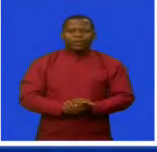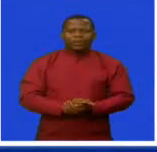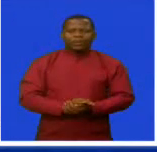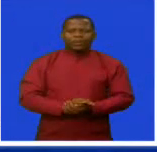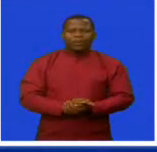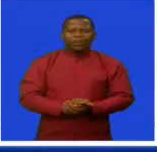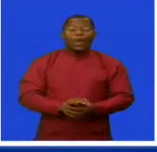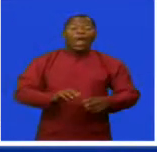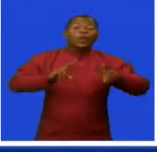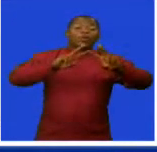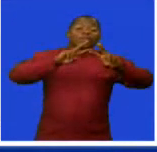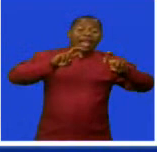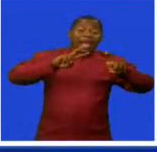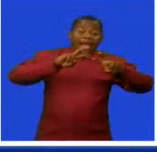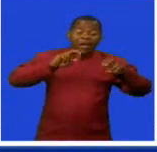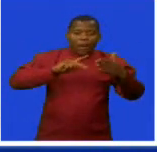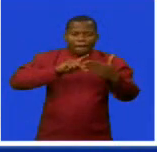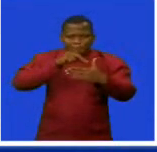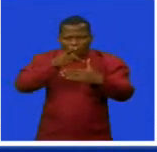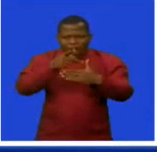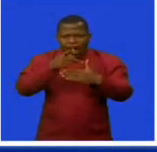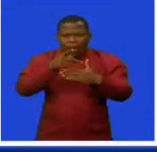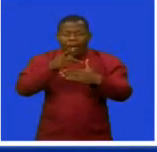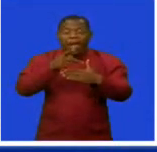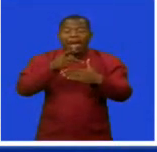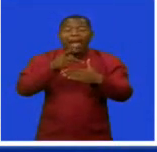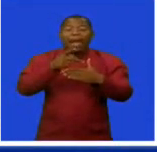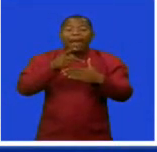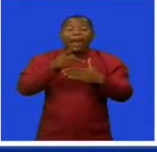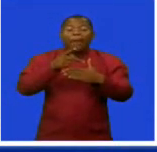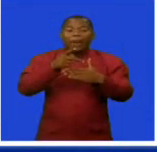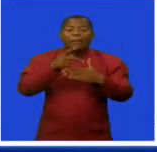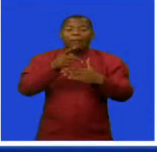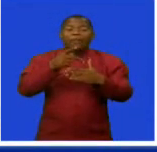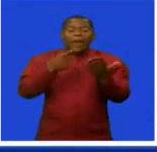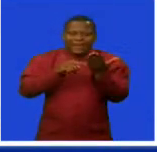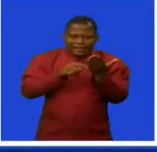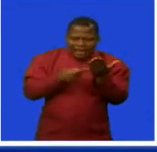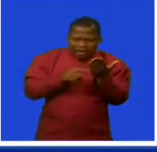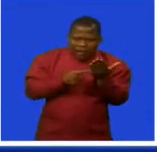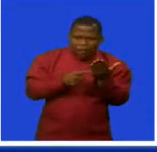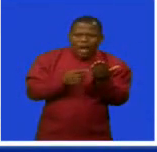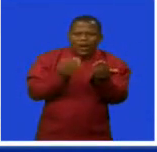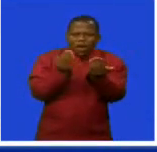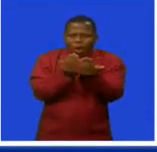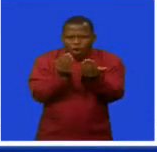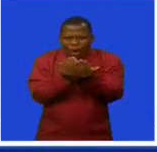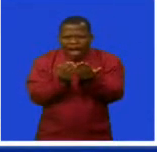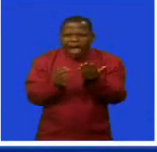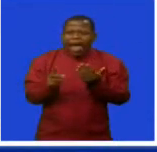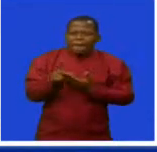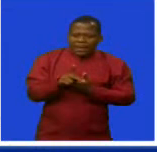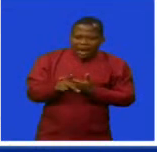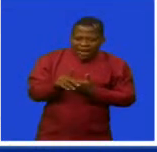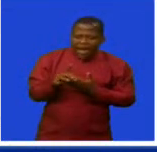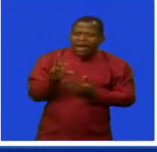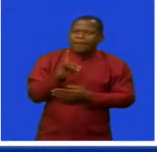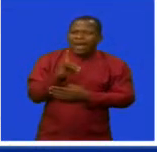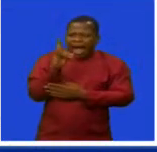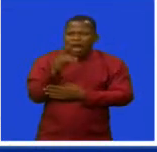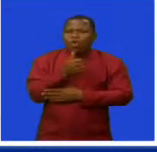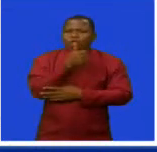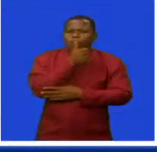Lucwaningo lwekubuka ukuthi lihlelo lwetecwephesha abafundzi betikola letincane naletiphakeme lwekuthi bafunde ngalo lube